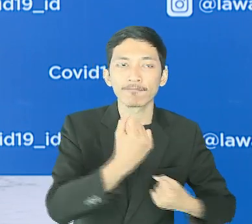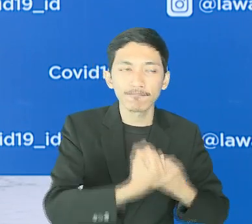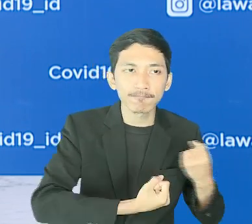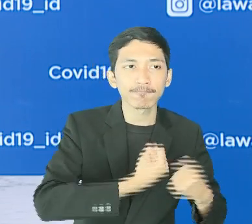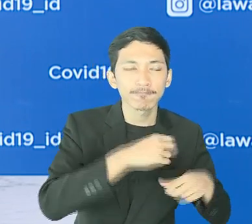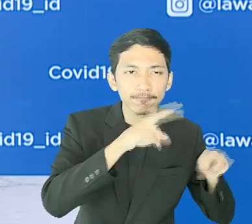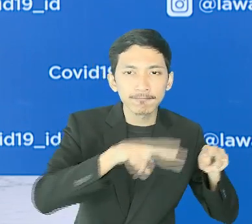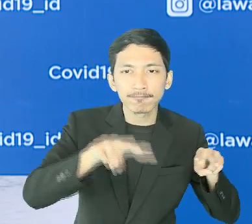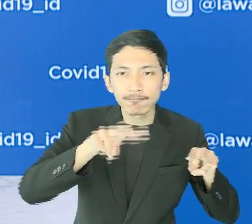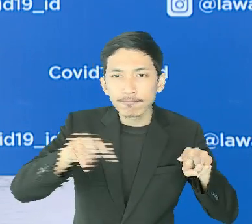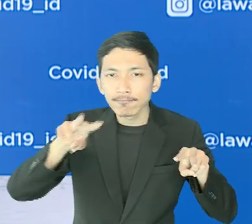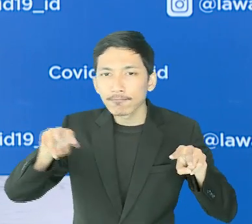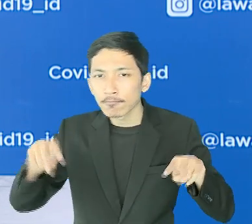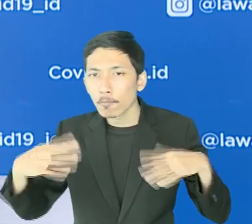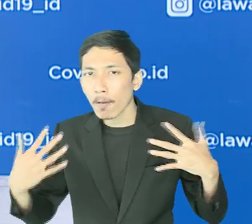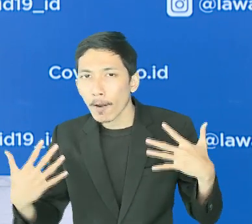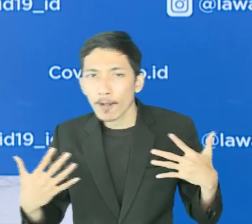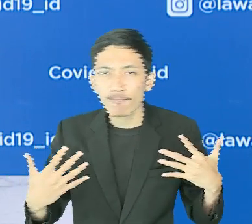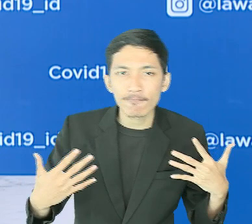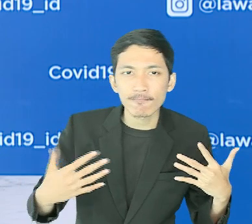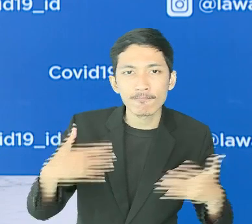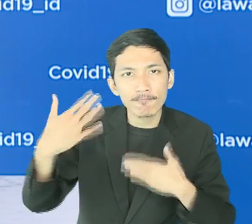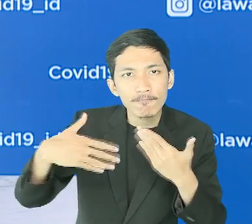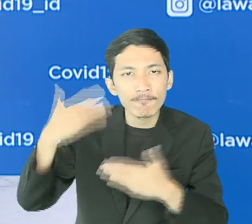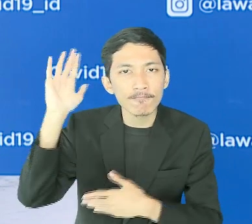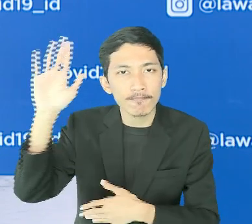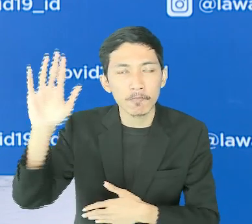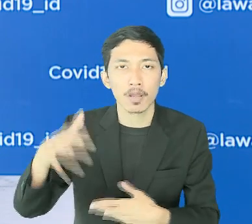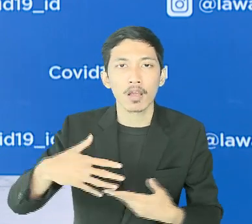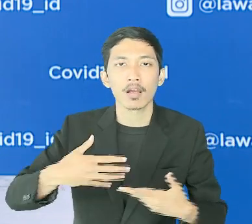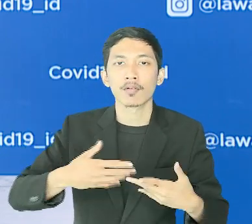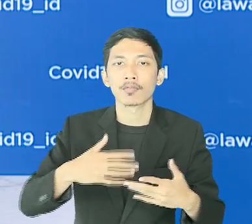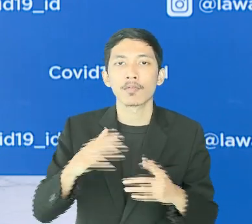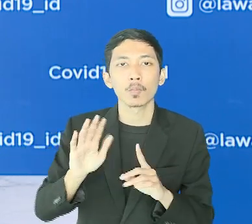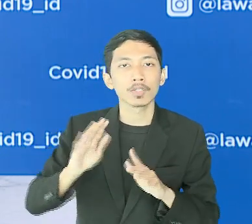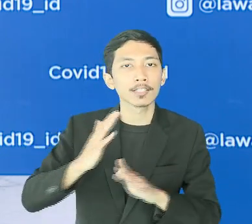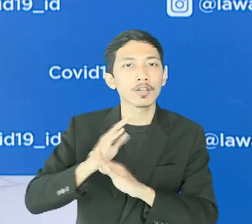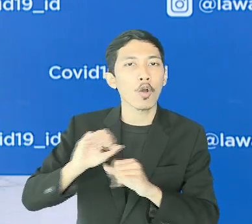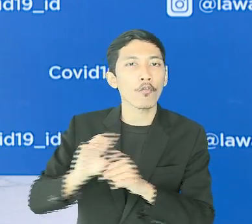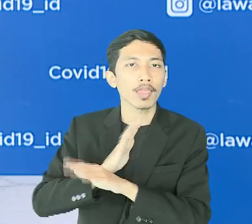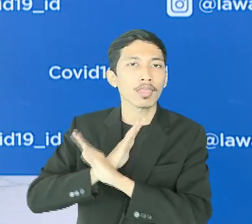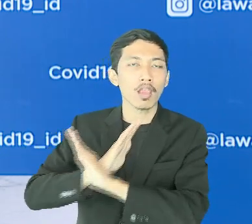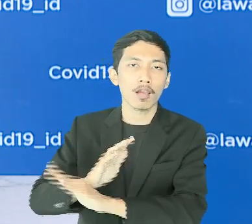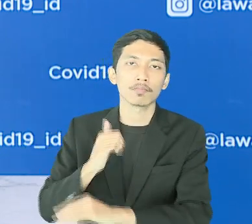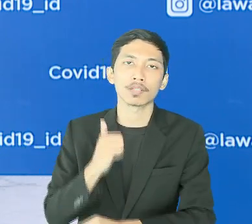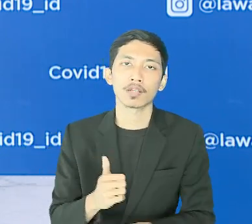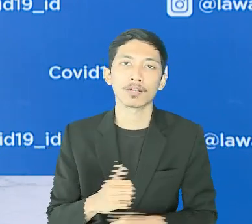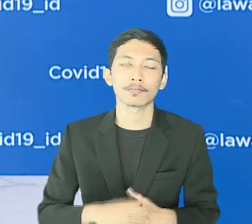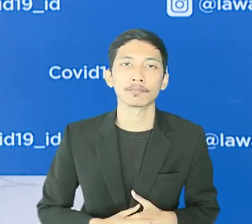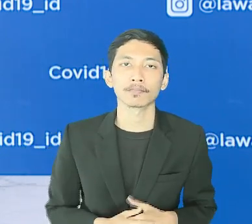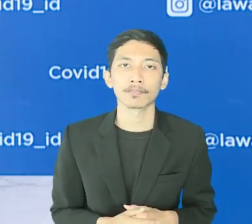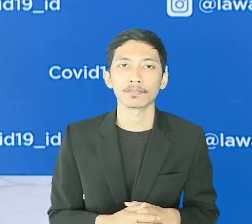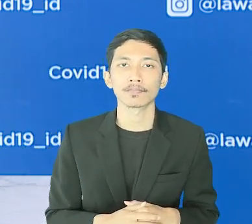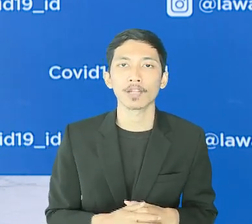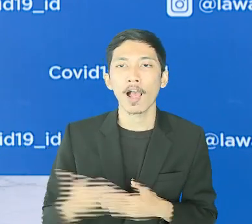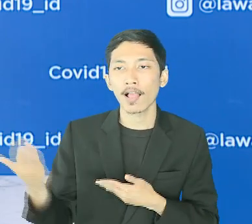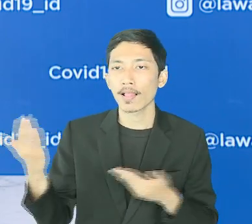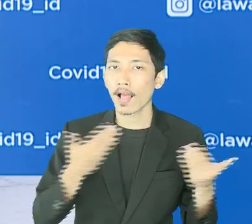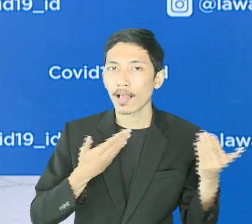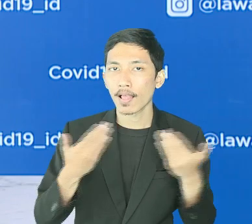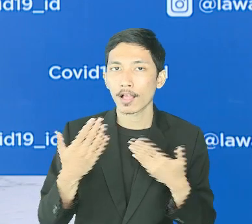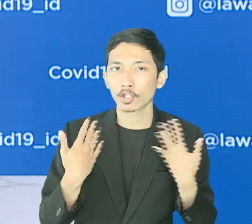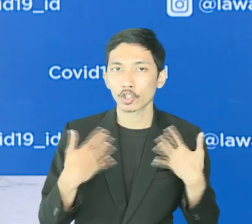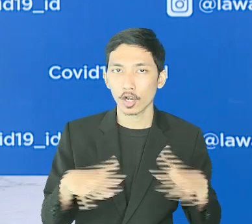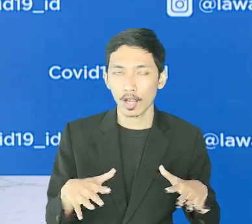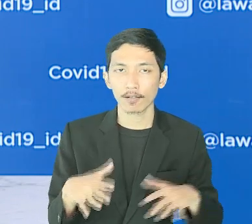pasif untuk antisipasi kasus yang lebih baik ke depannya. Baik, terima kasih atas pertanyaan media. Dengan